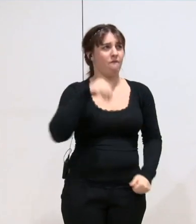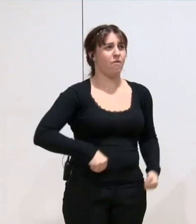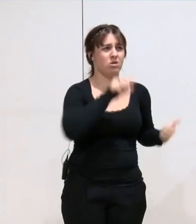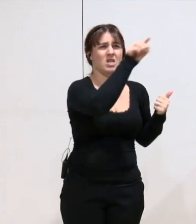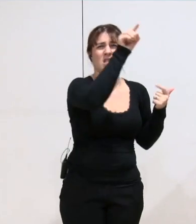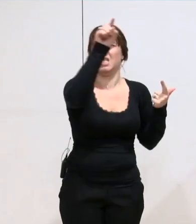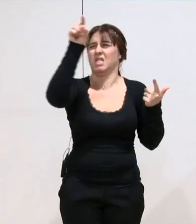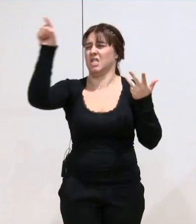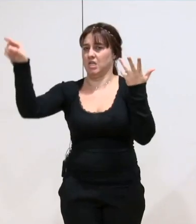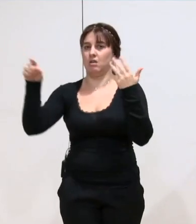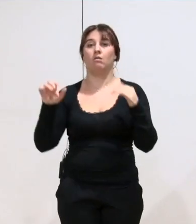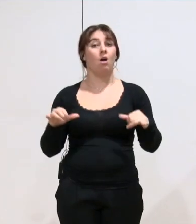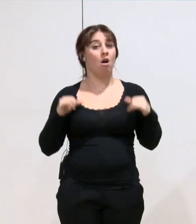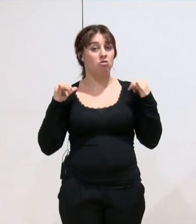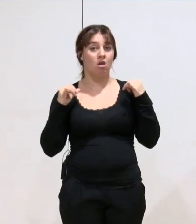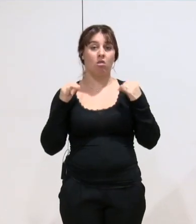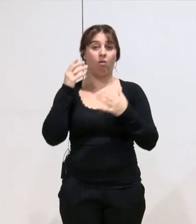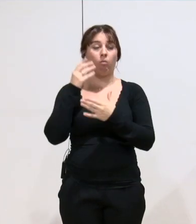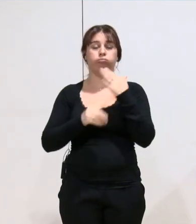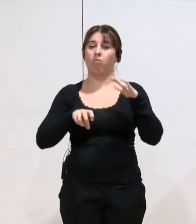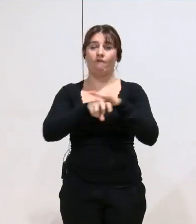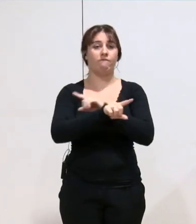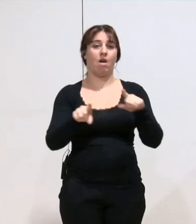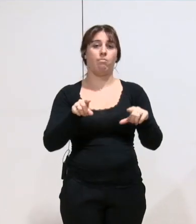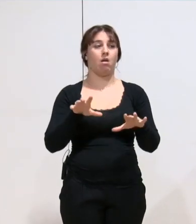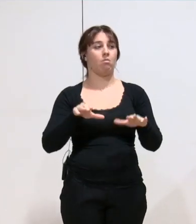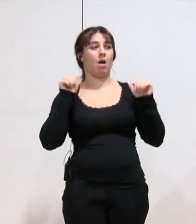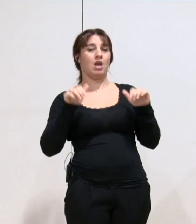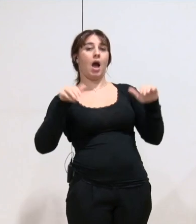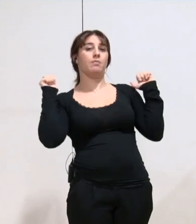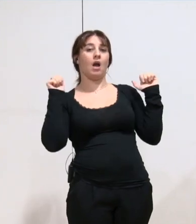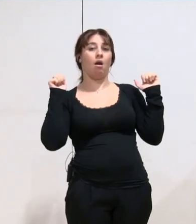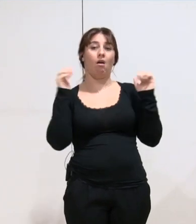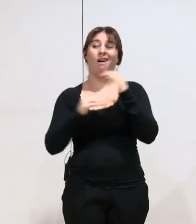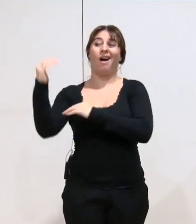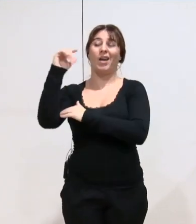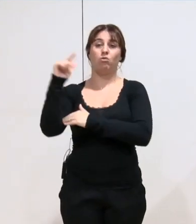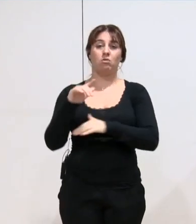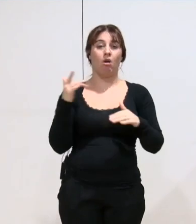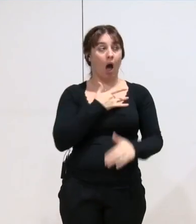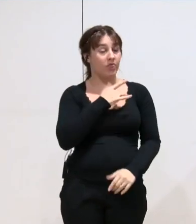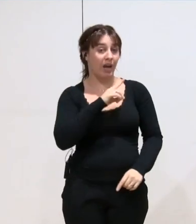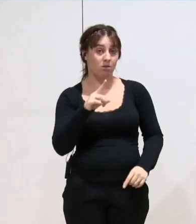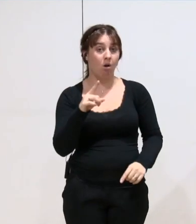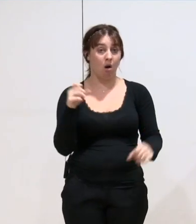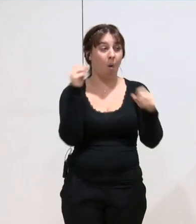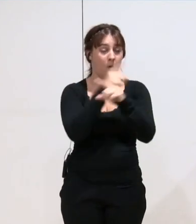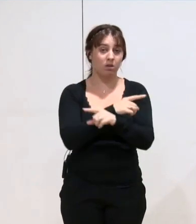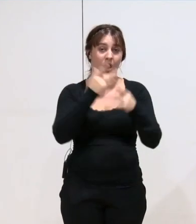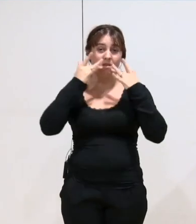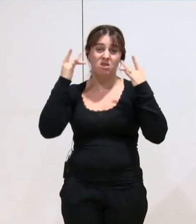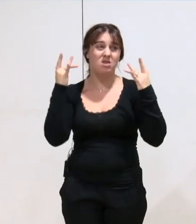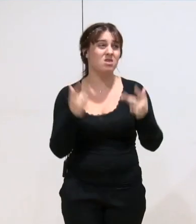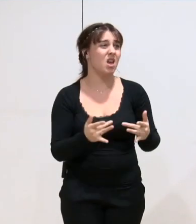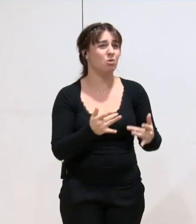Si les jeunes s'abstiennent plus que leurs aînés, ce n'est donc pas par manque d'intérêt, mais bien en raison d'une déception et d'un cynisme